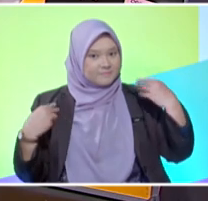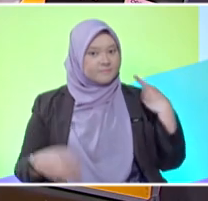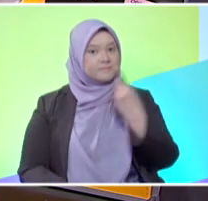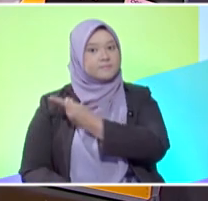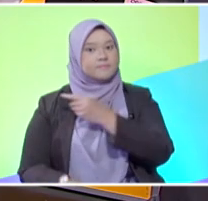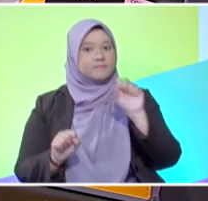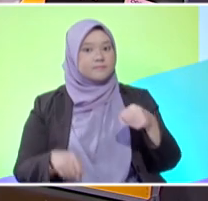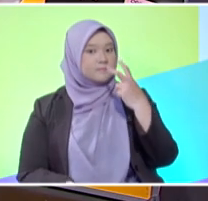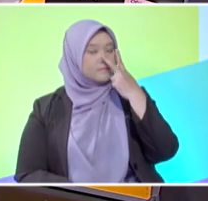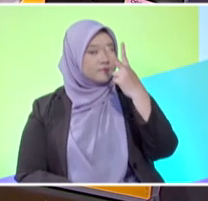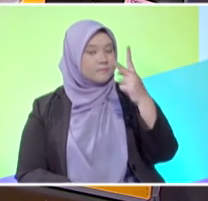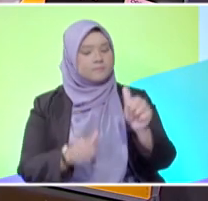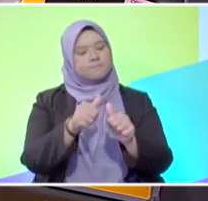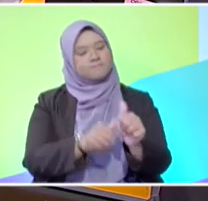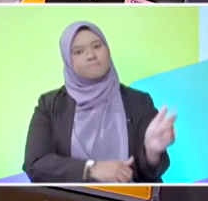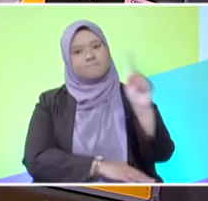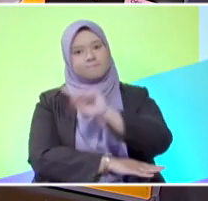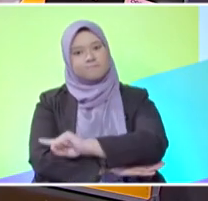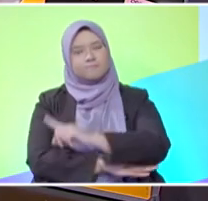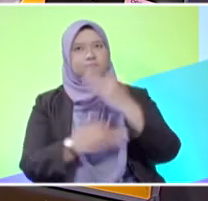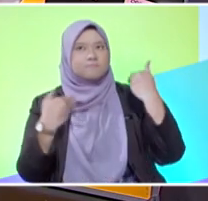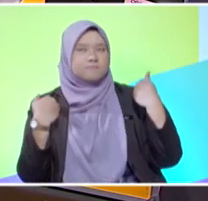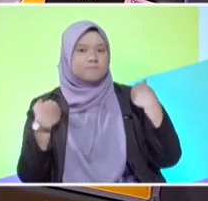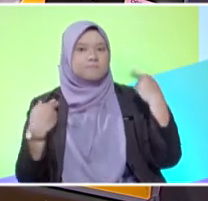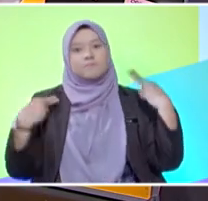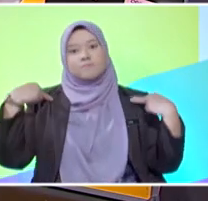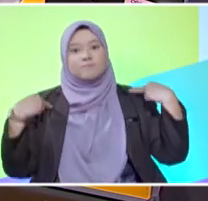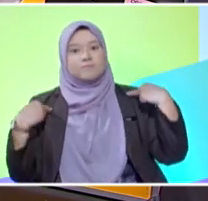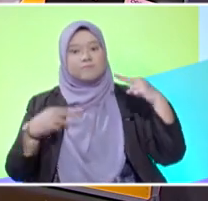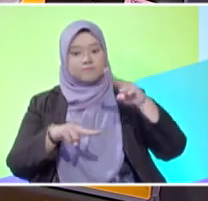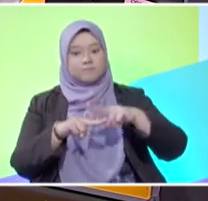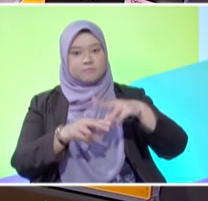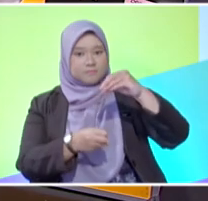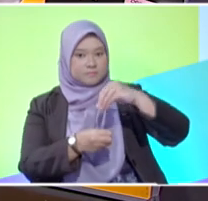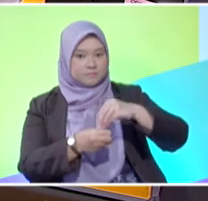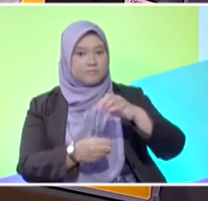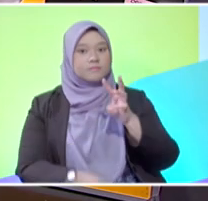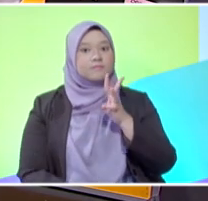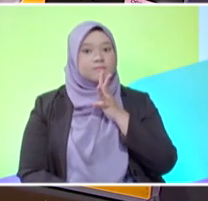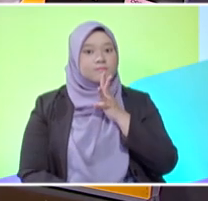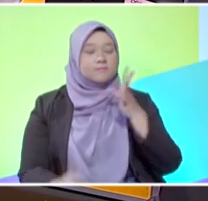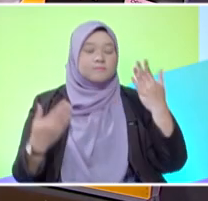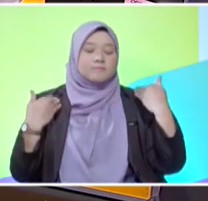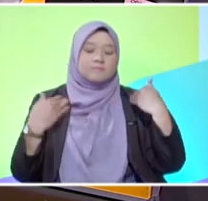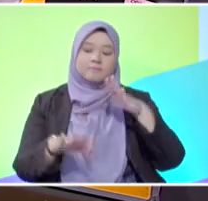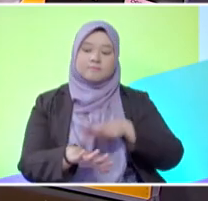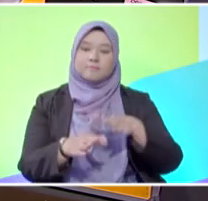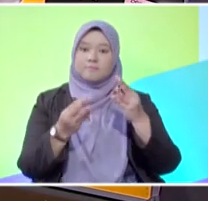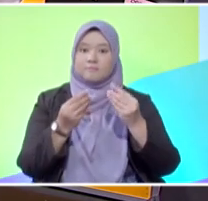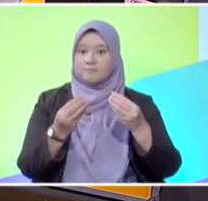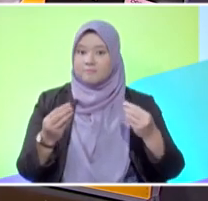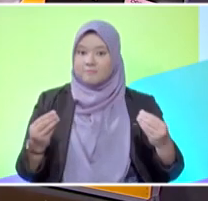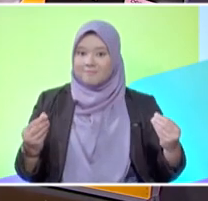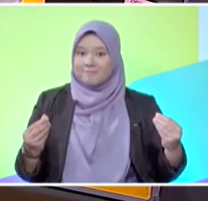hewan yang tinggal di dalam air ada hewan yang tinggal di atas darat Oke ada hewan jinak dan